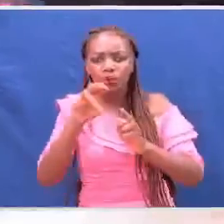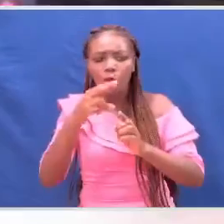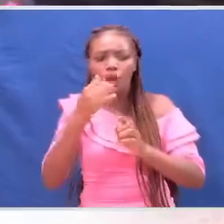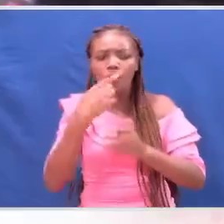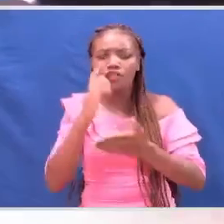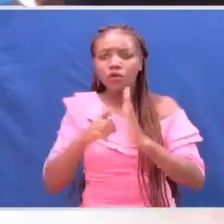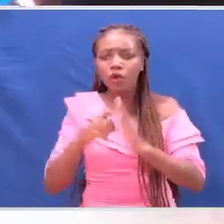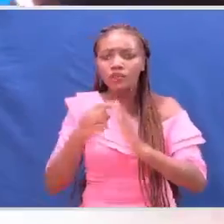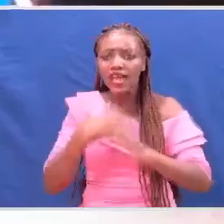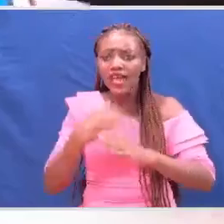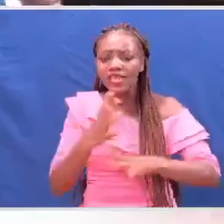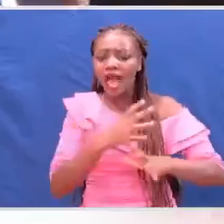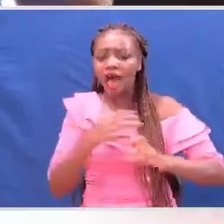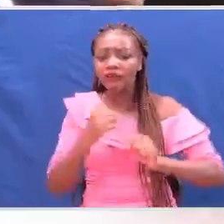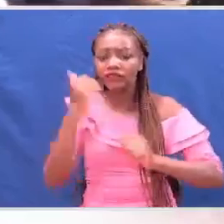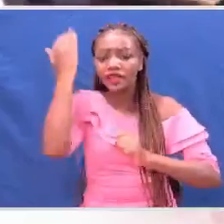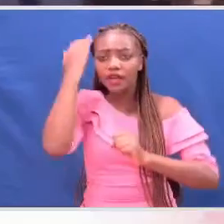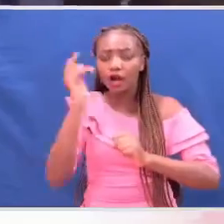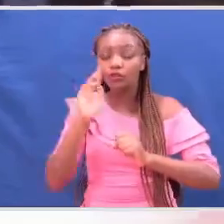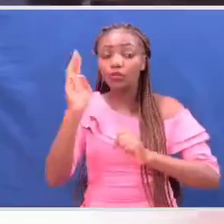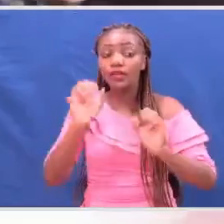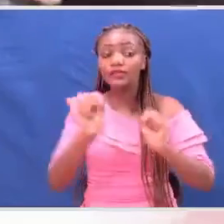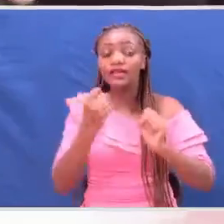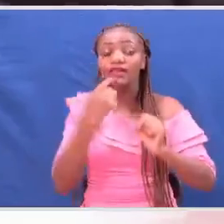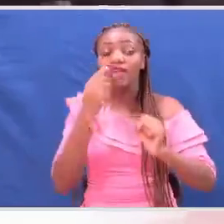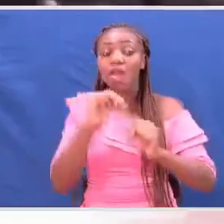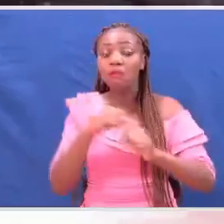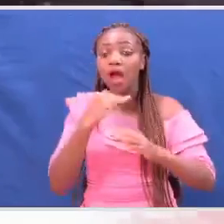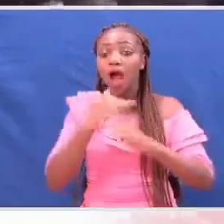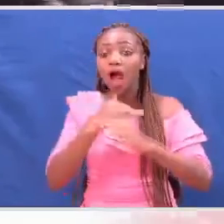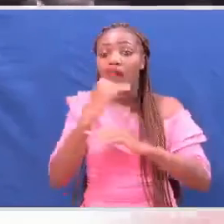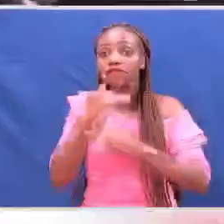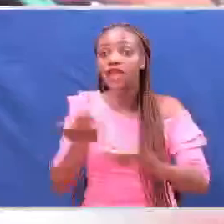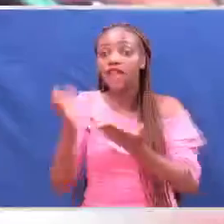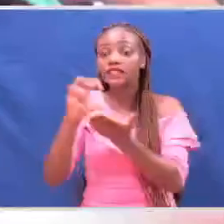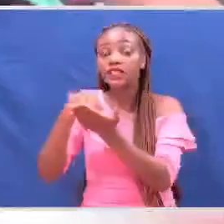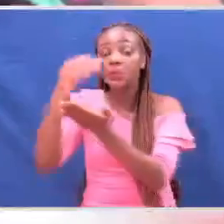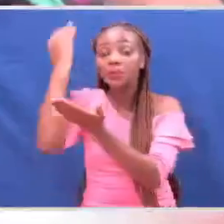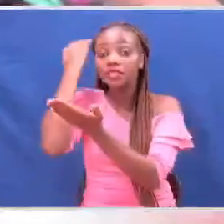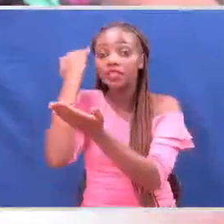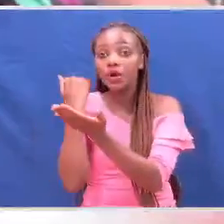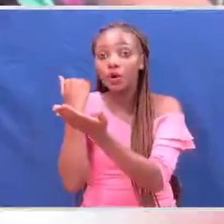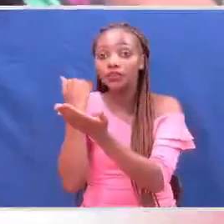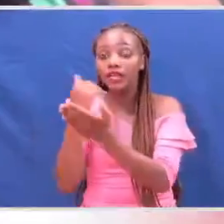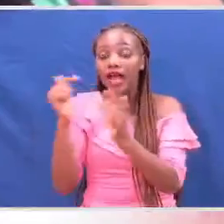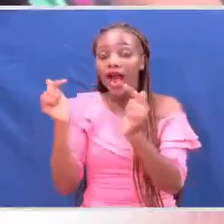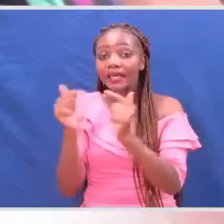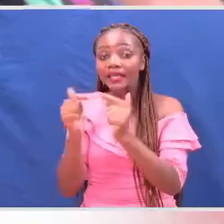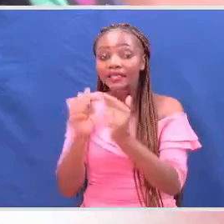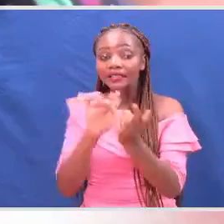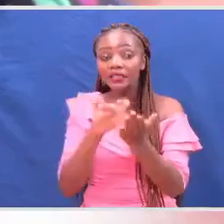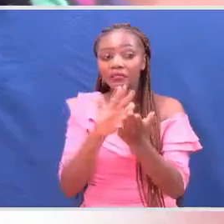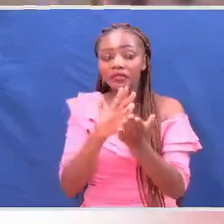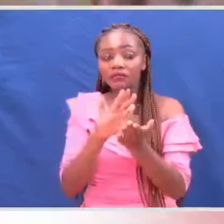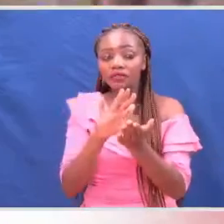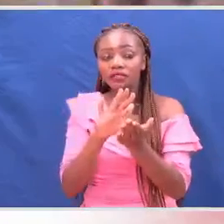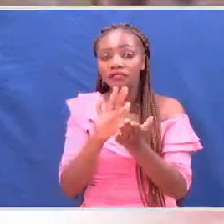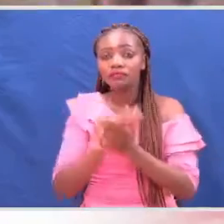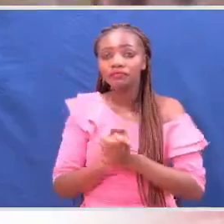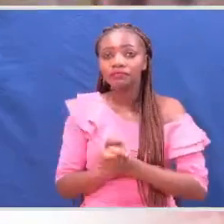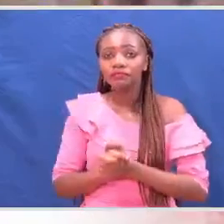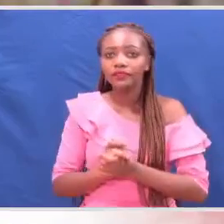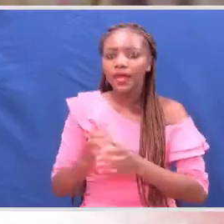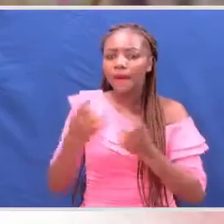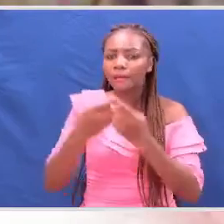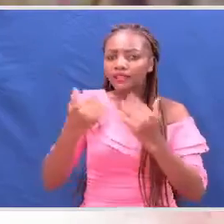ana imani mahakama itamnusuru baada yake kuwasilisha kesi kotini kupinga kutimuliwa kwake.